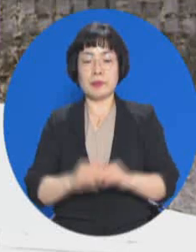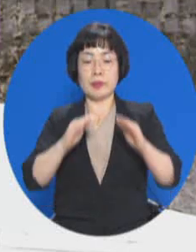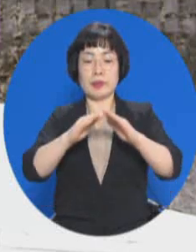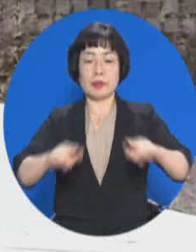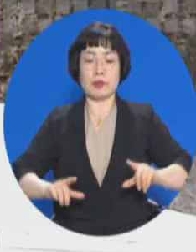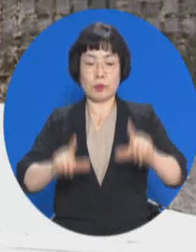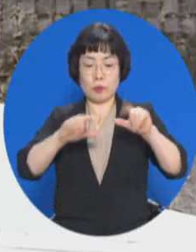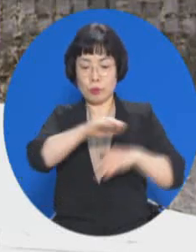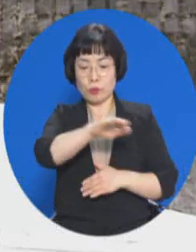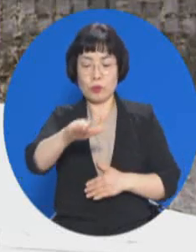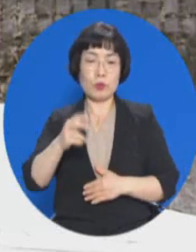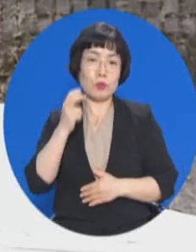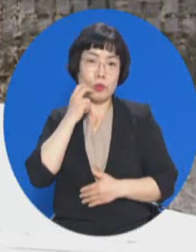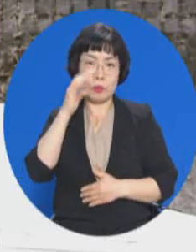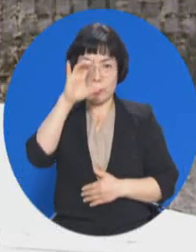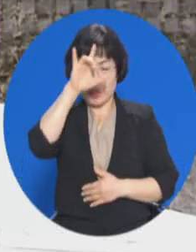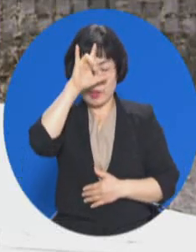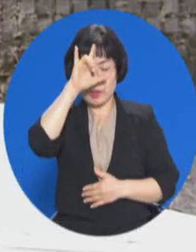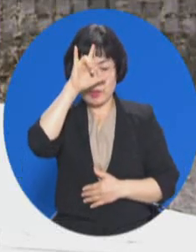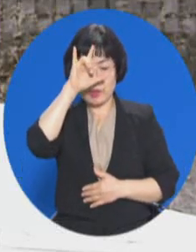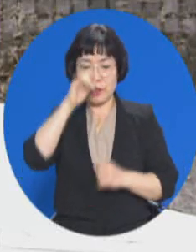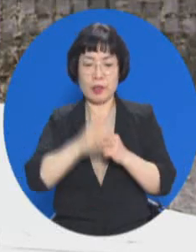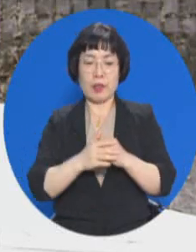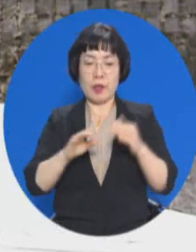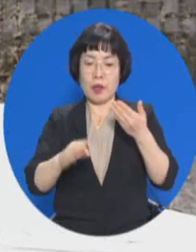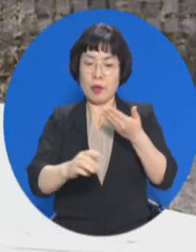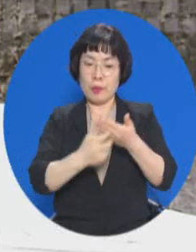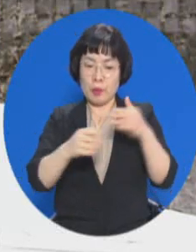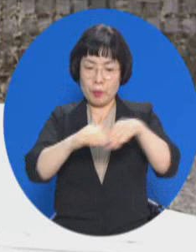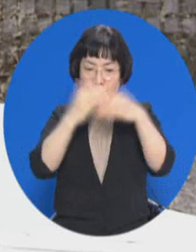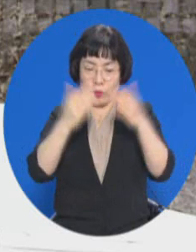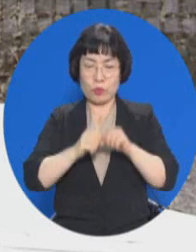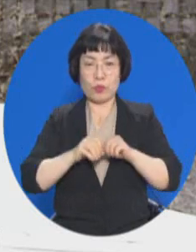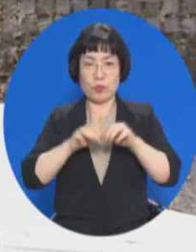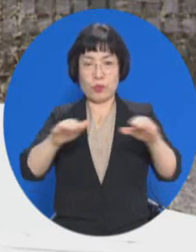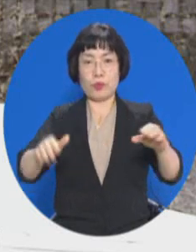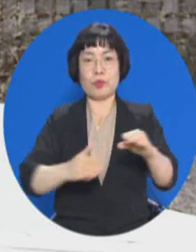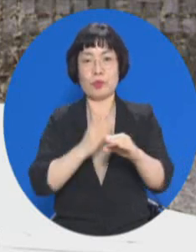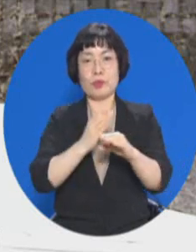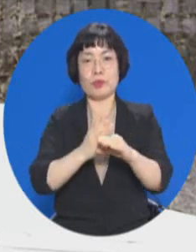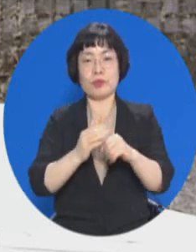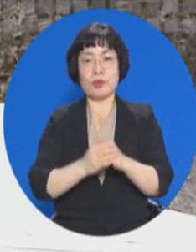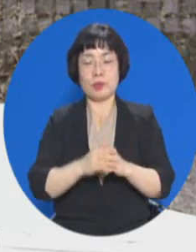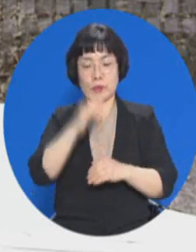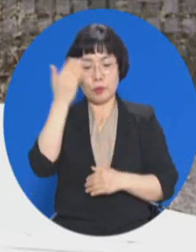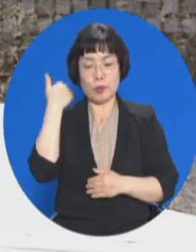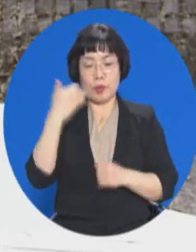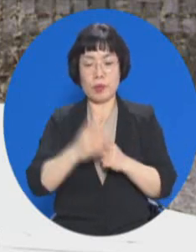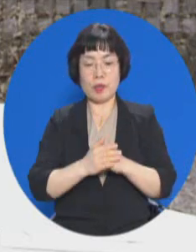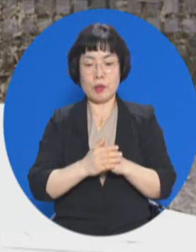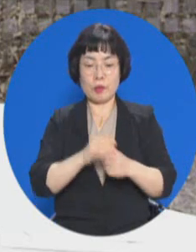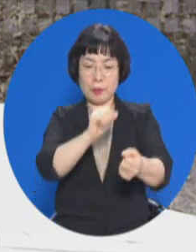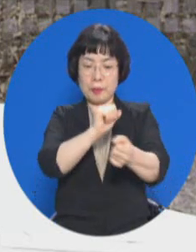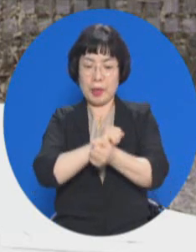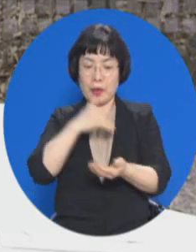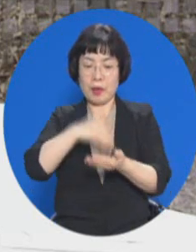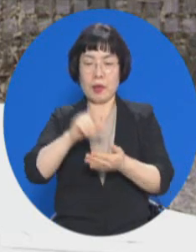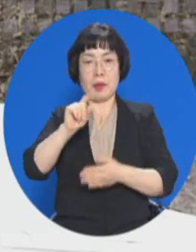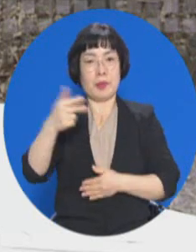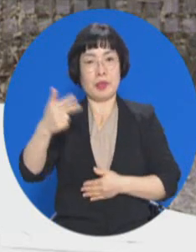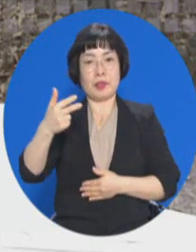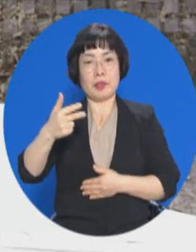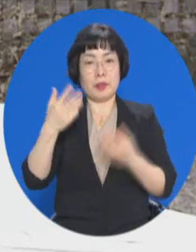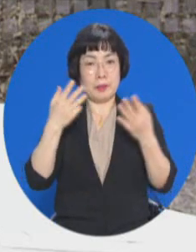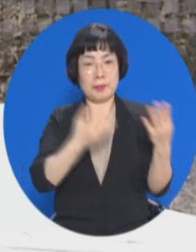전남 동부 지역에 소나무 에이즈로 불리는 재선충병이 급속히 확산하고 있습니다. 최근 감염된 소나무가 17,000여 그루에